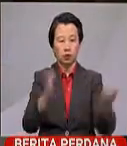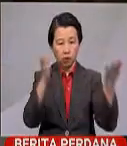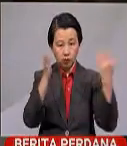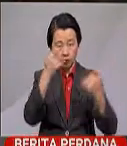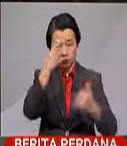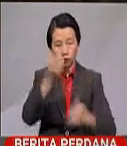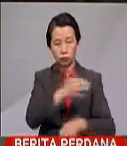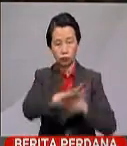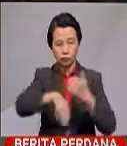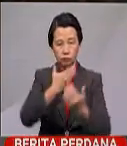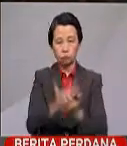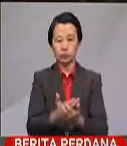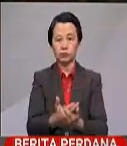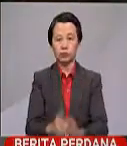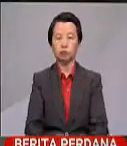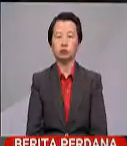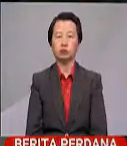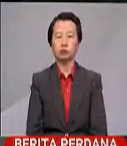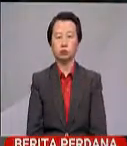kaum.